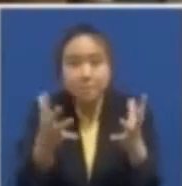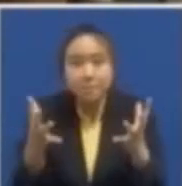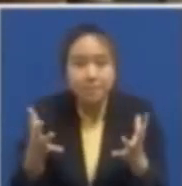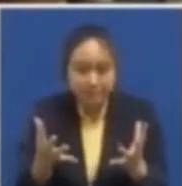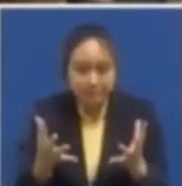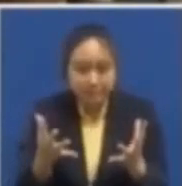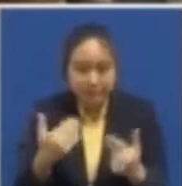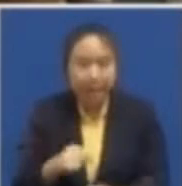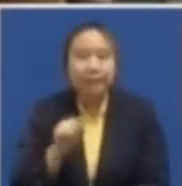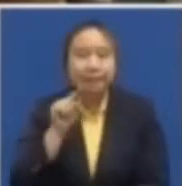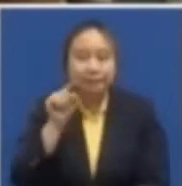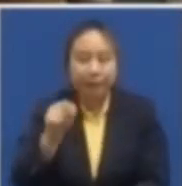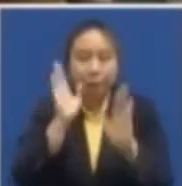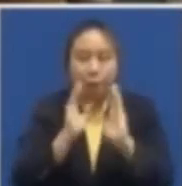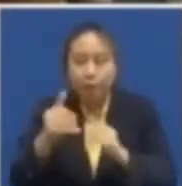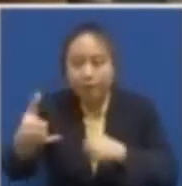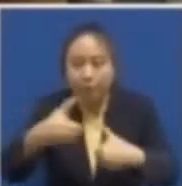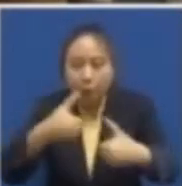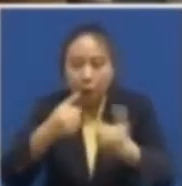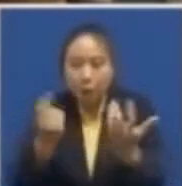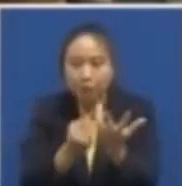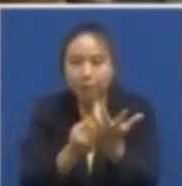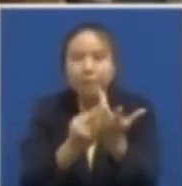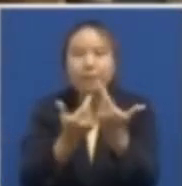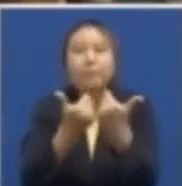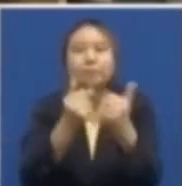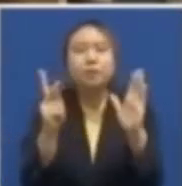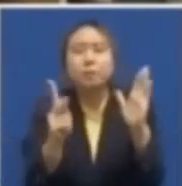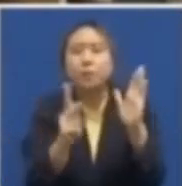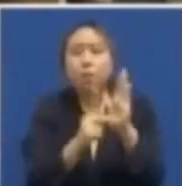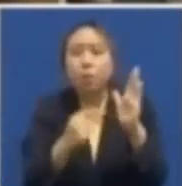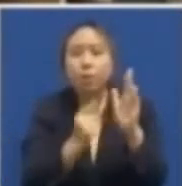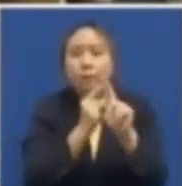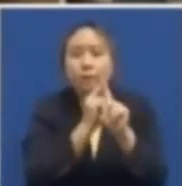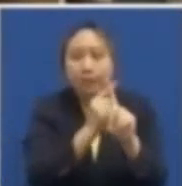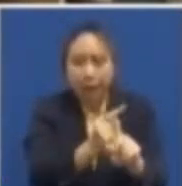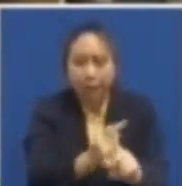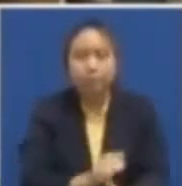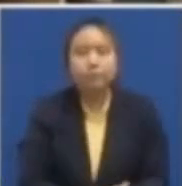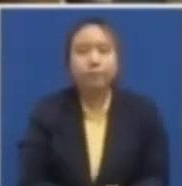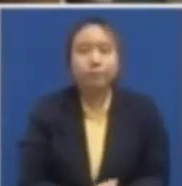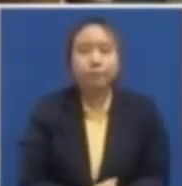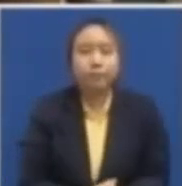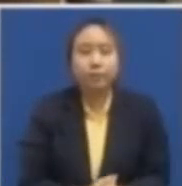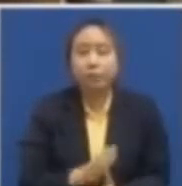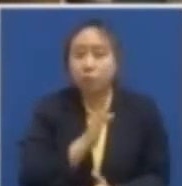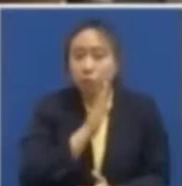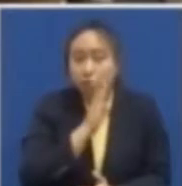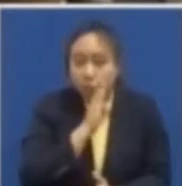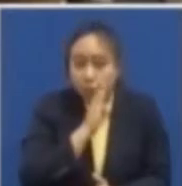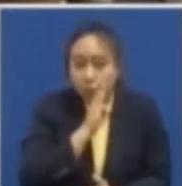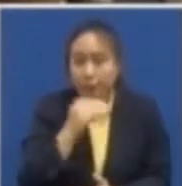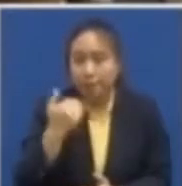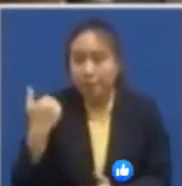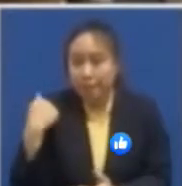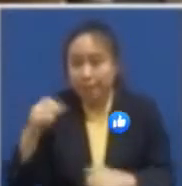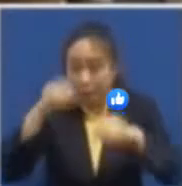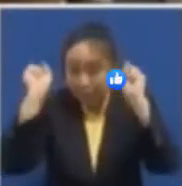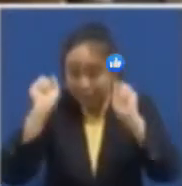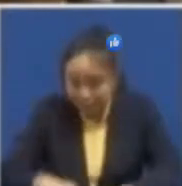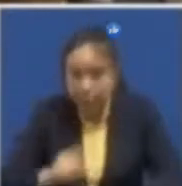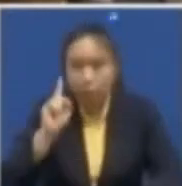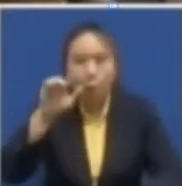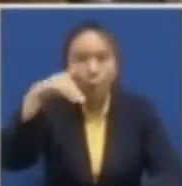ให้นับองค์ประชุมซึ่งเป็นไปตามข้อบังคับถ้ามีการลงมติก็จะต้องมีการตรวจสอบองค์ประชุมก่